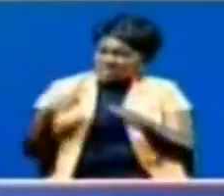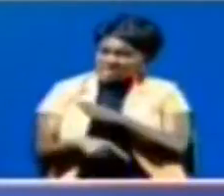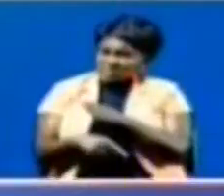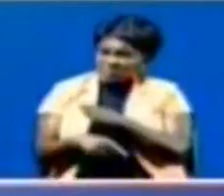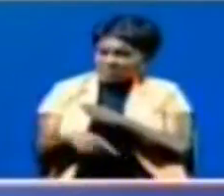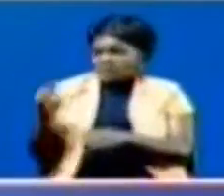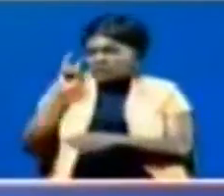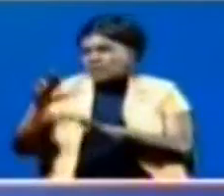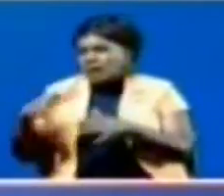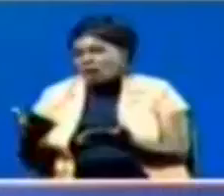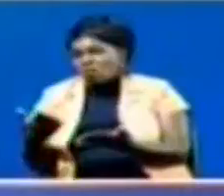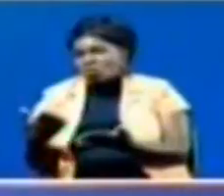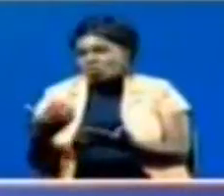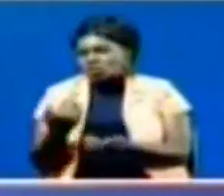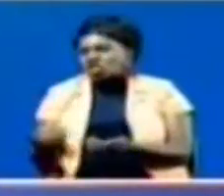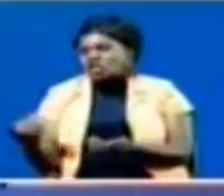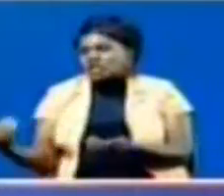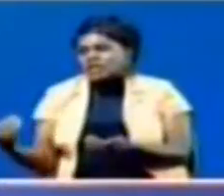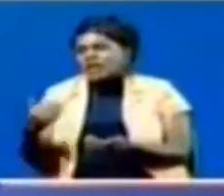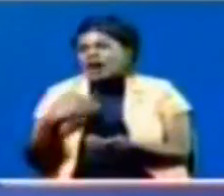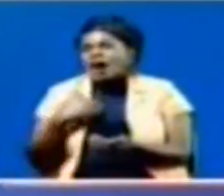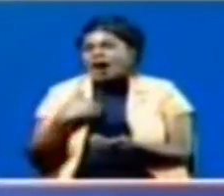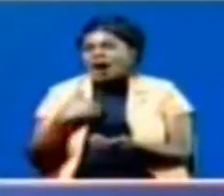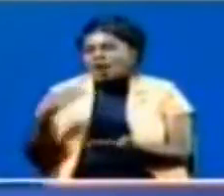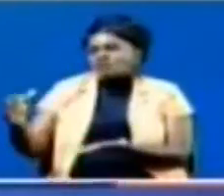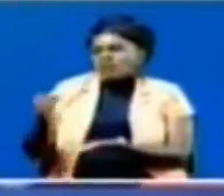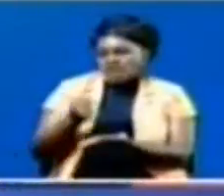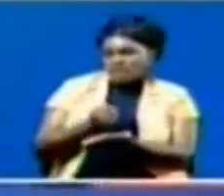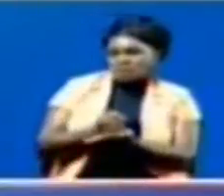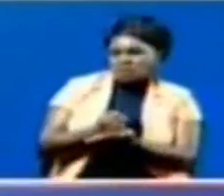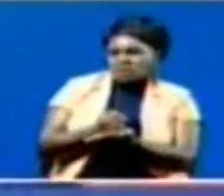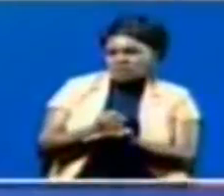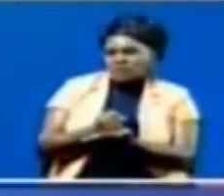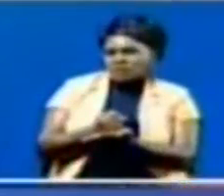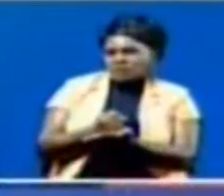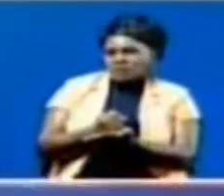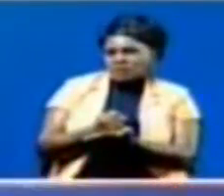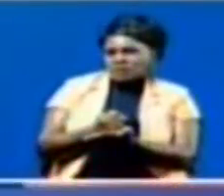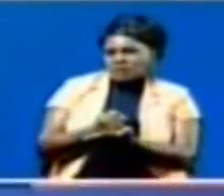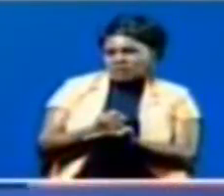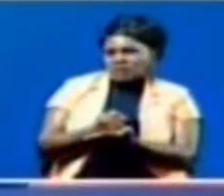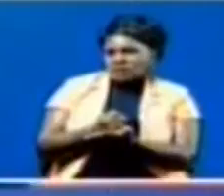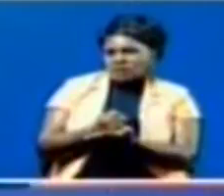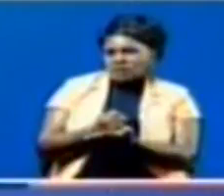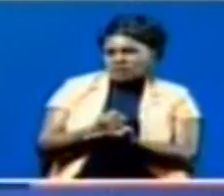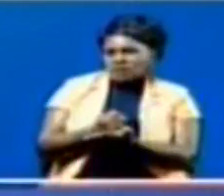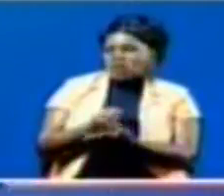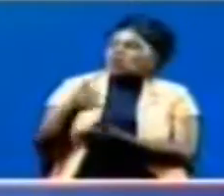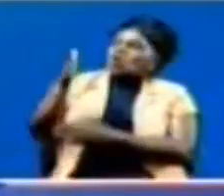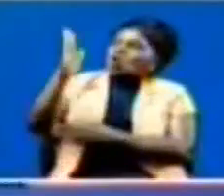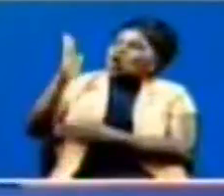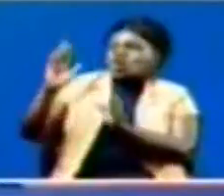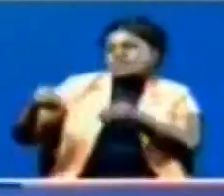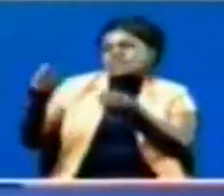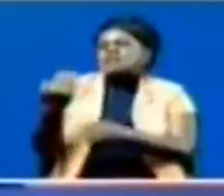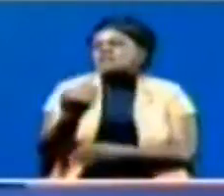wao wanaje na sisi tuwe na watoto. Kuna watoto hawezi kulea watoto, wanatembea bila wazazi. Na kama alivyosema hujua Mwenyezi Mungu maana ndio